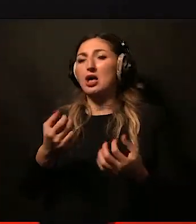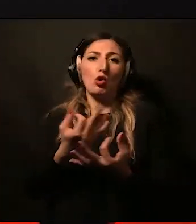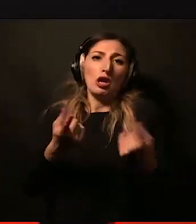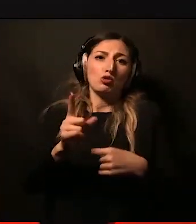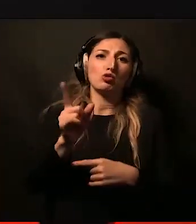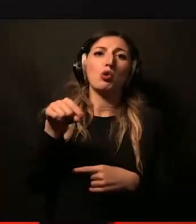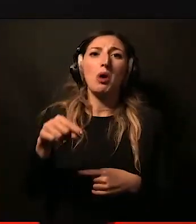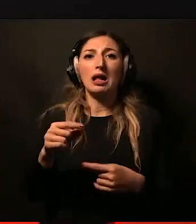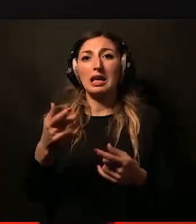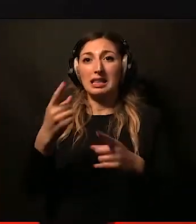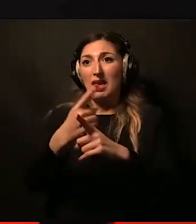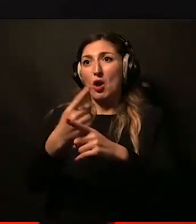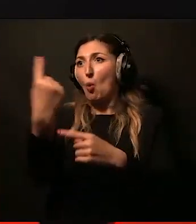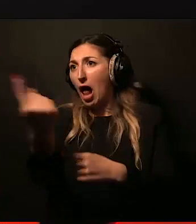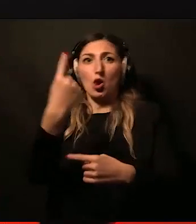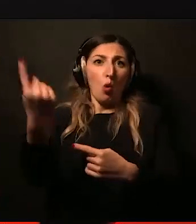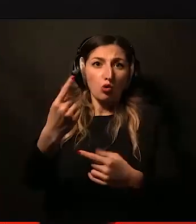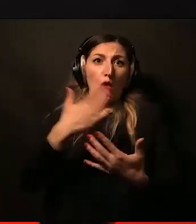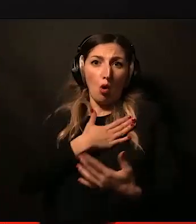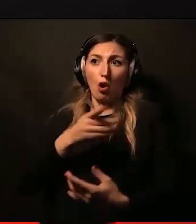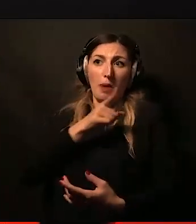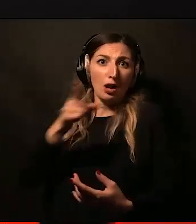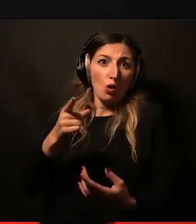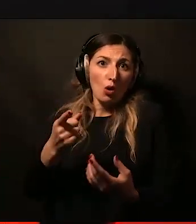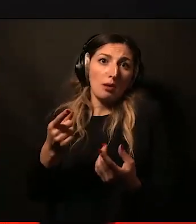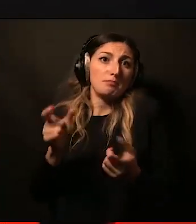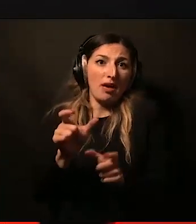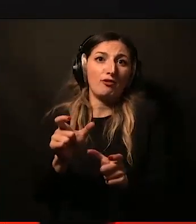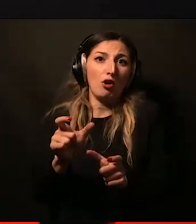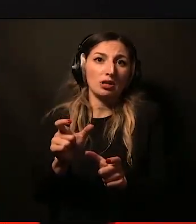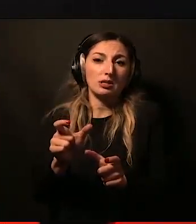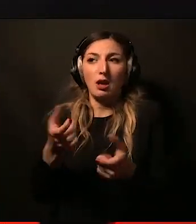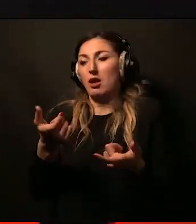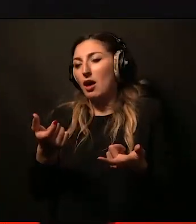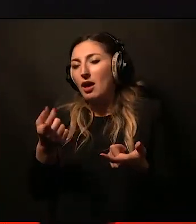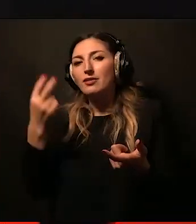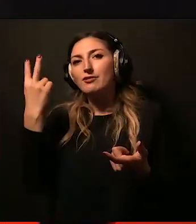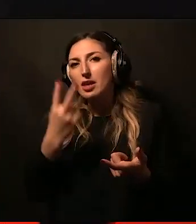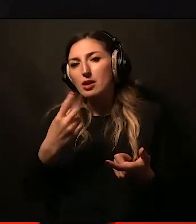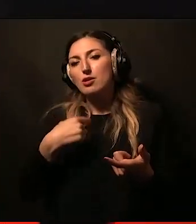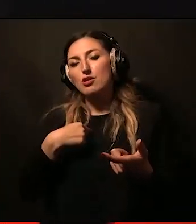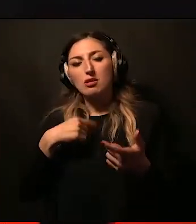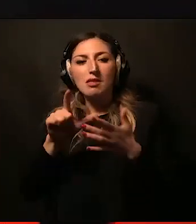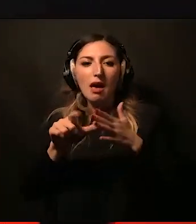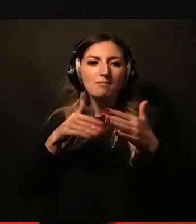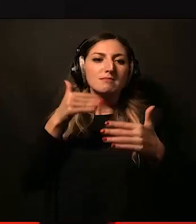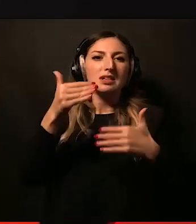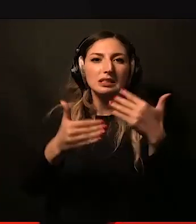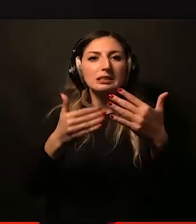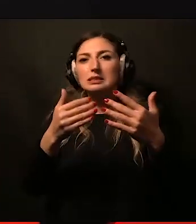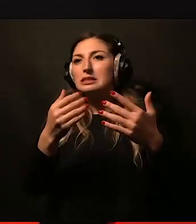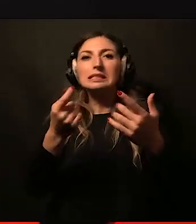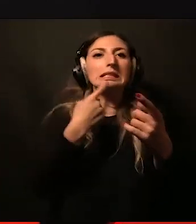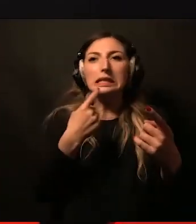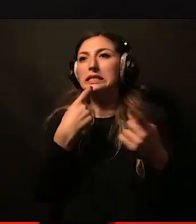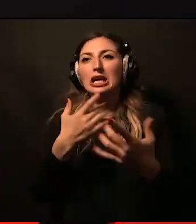questa cosa Se la dovrà pur prendere No però io mentre andavo avanti e diventavo ossessiva nella ricerca di quel